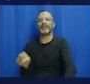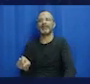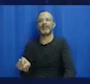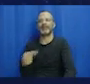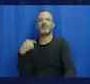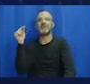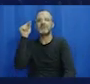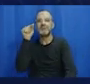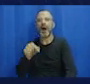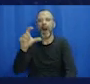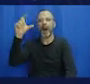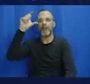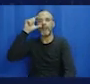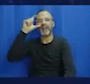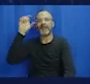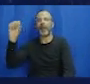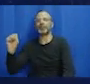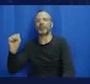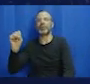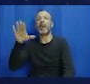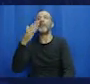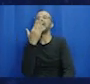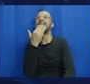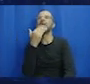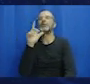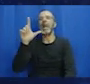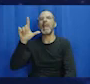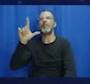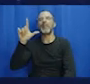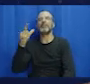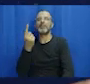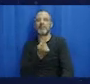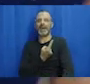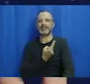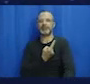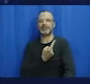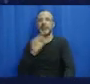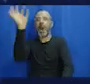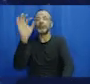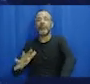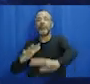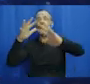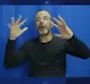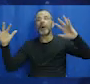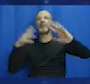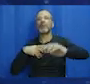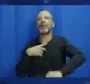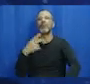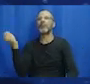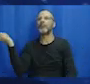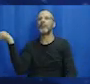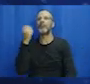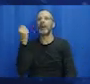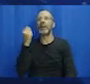الذي جاء وهو بن غفير وسموتريتش حتى اليهود الليبراليين واليهود بأنفسهم بنسبة كبيرة جدا مصدومين